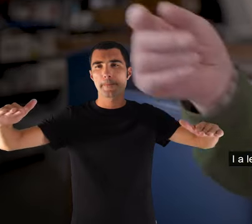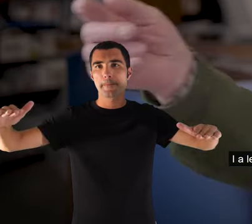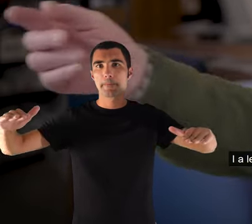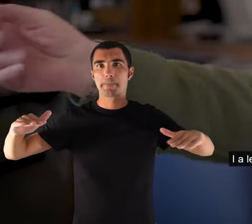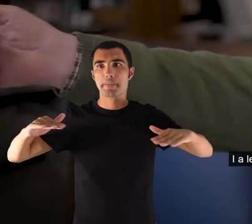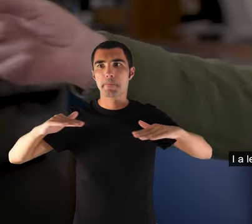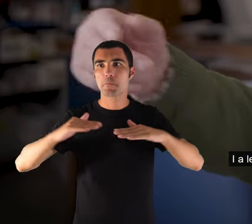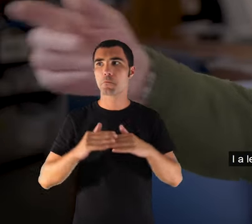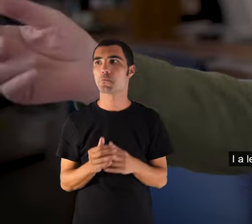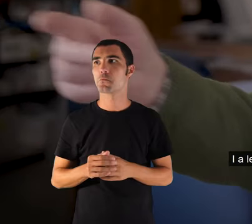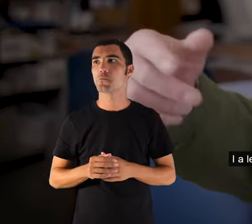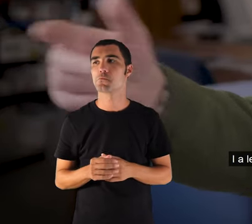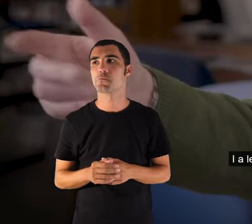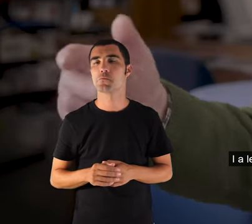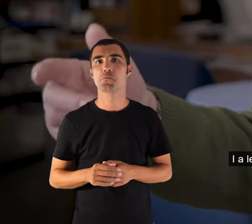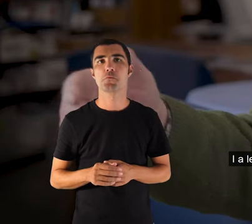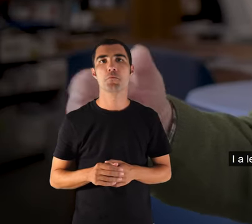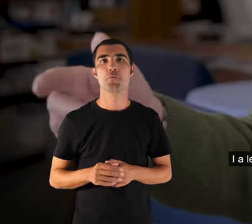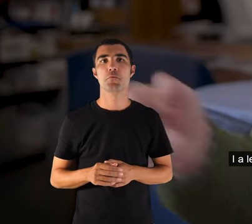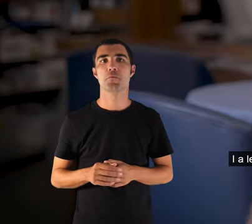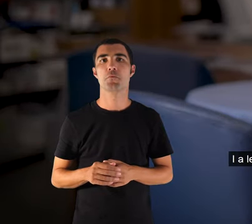I va venir un recreista.